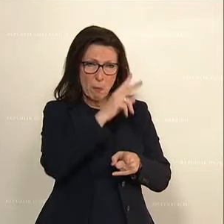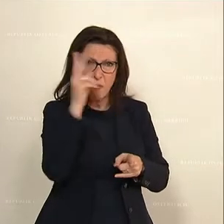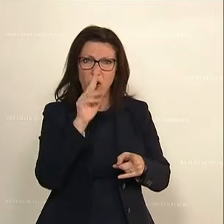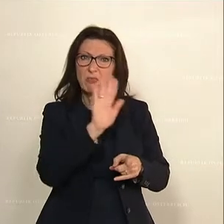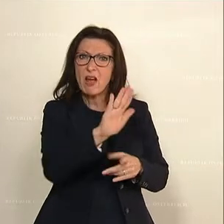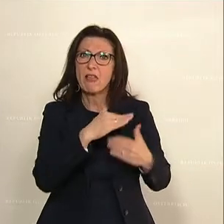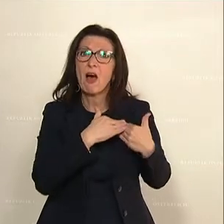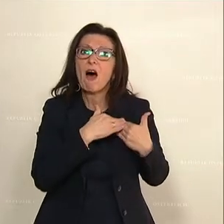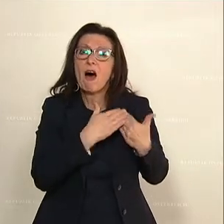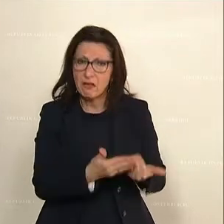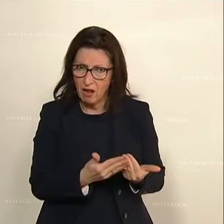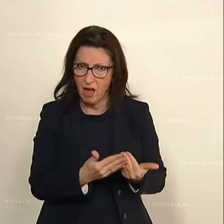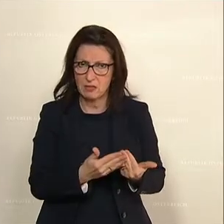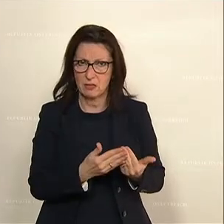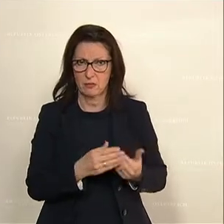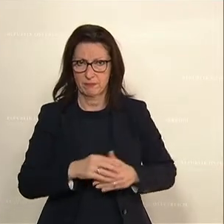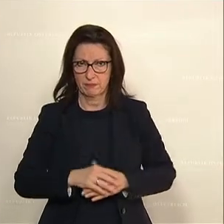Bevölkerung.